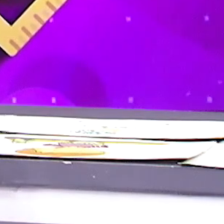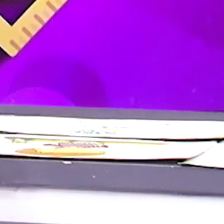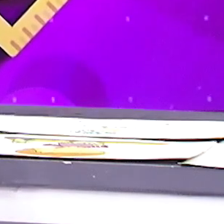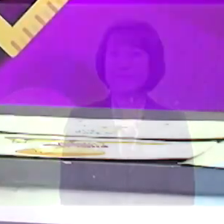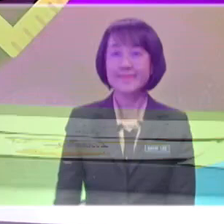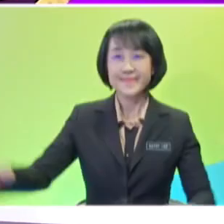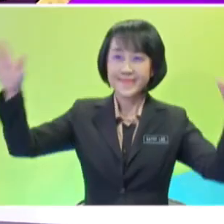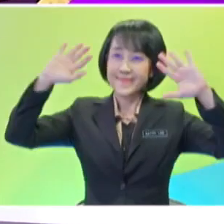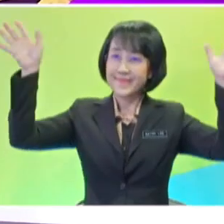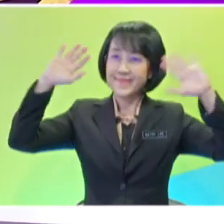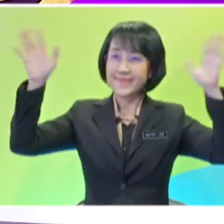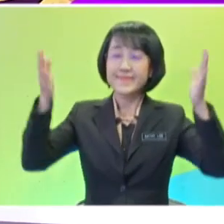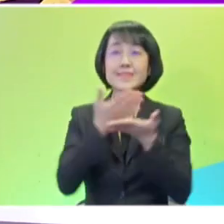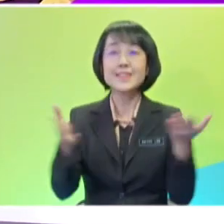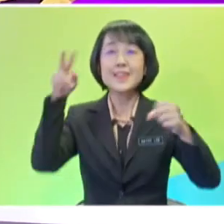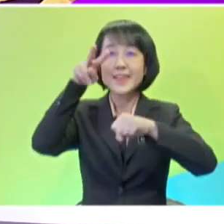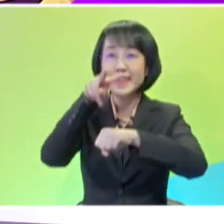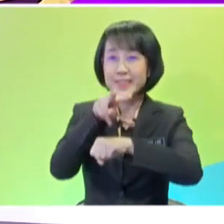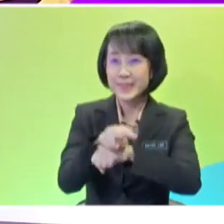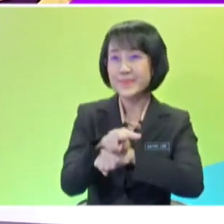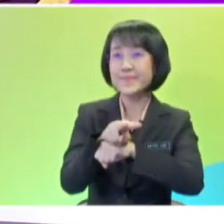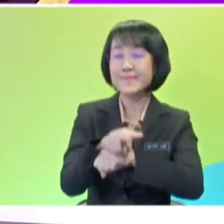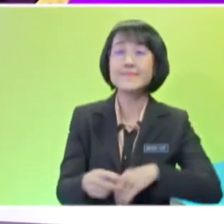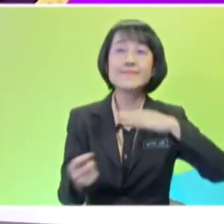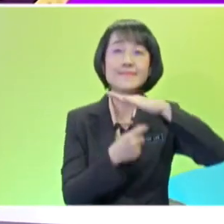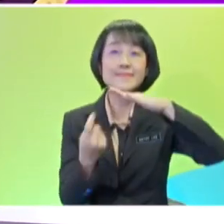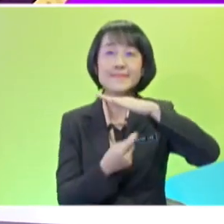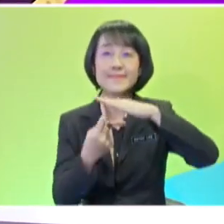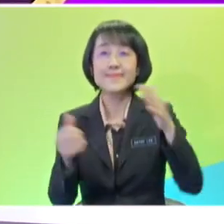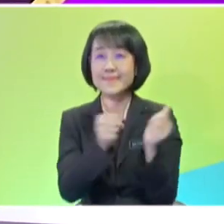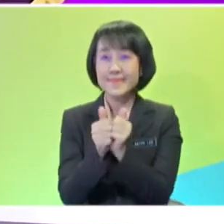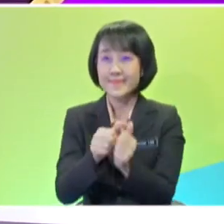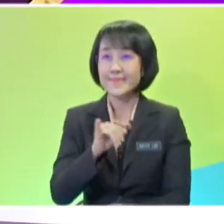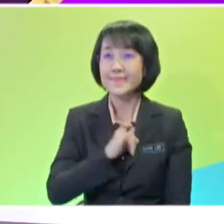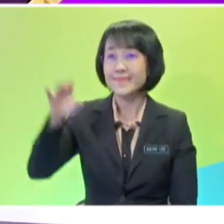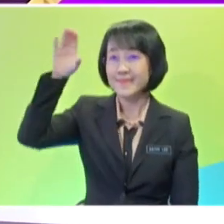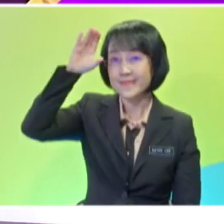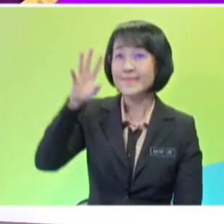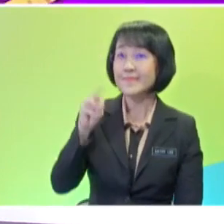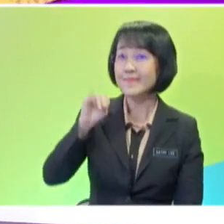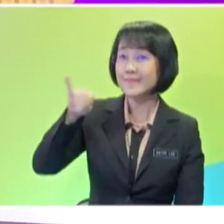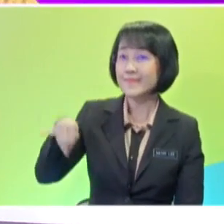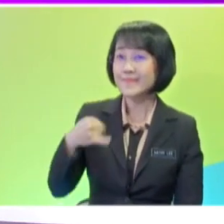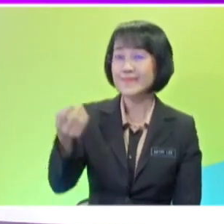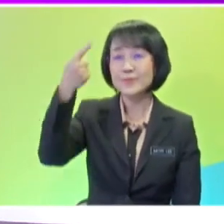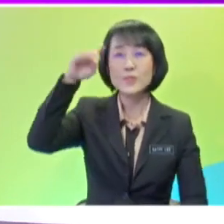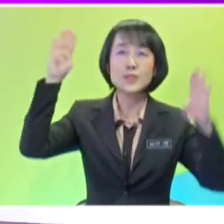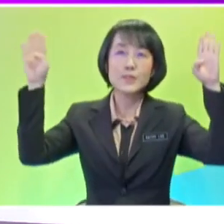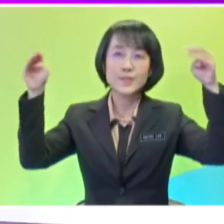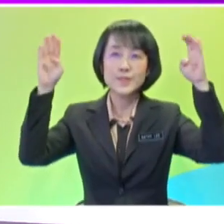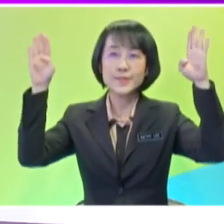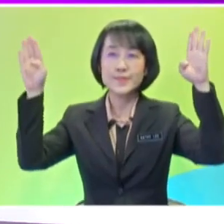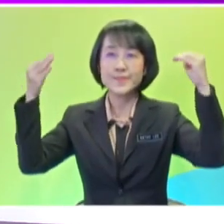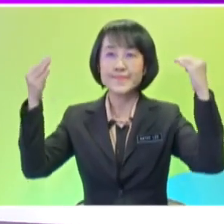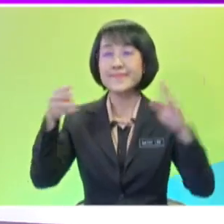Hai semua anda sedang menonton slot pra sekolah bersama saya Chris MJ untuk mata pelajaran